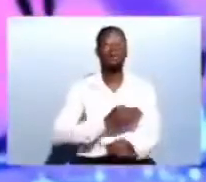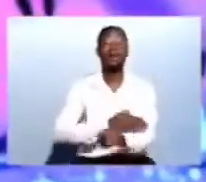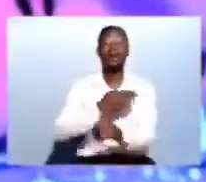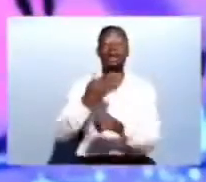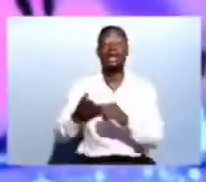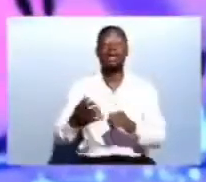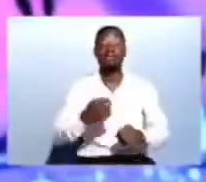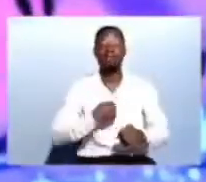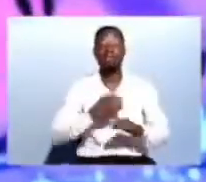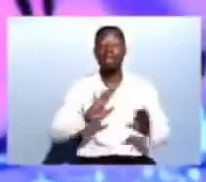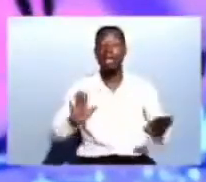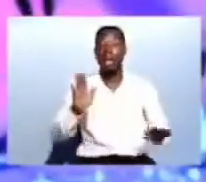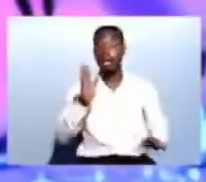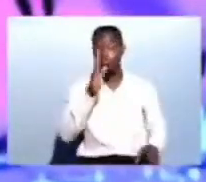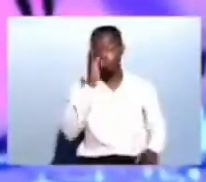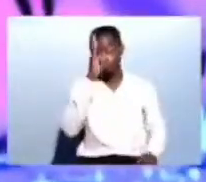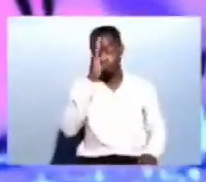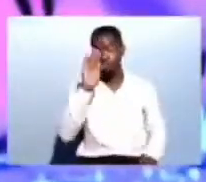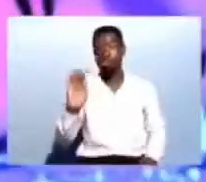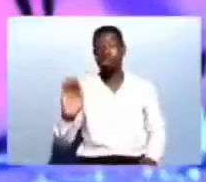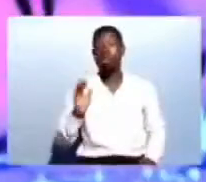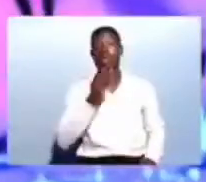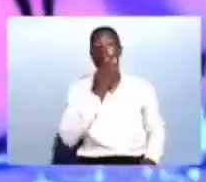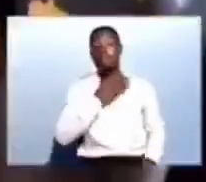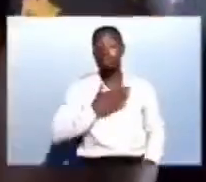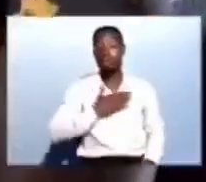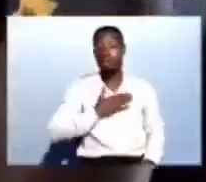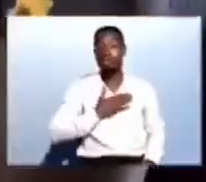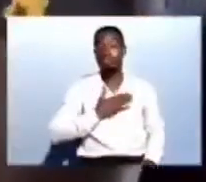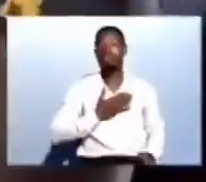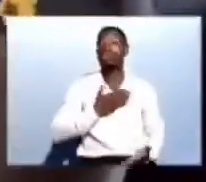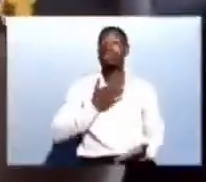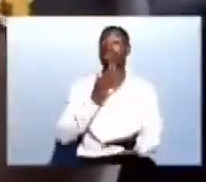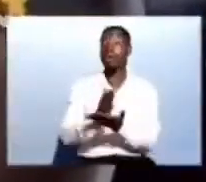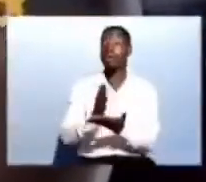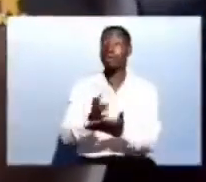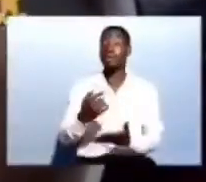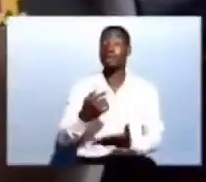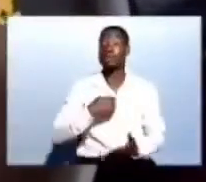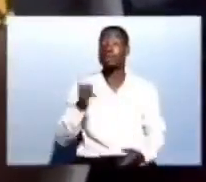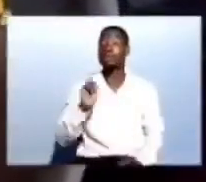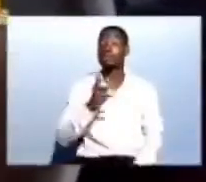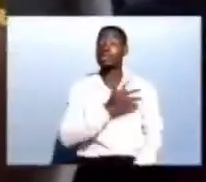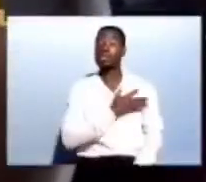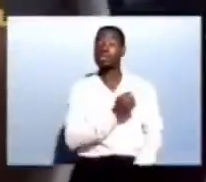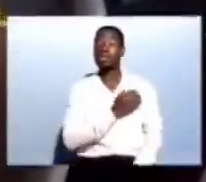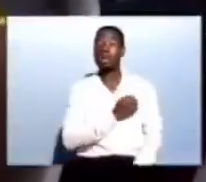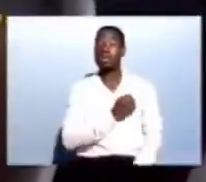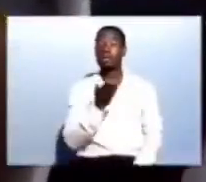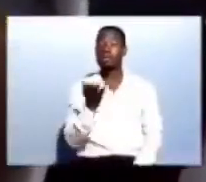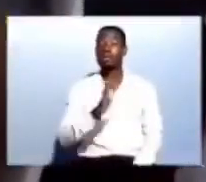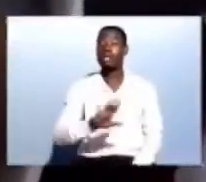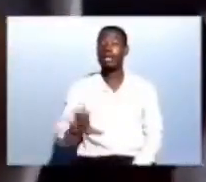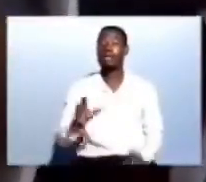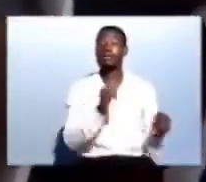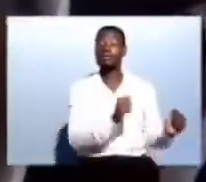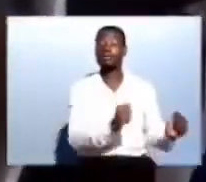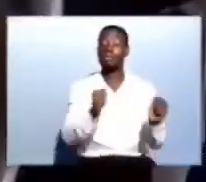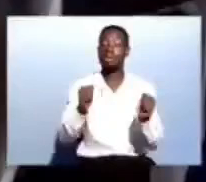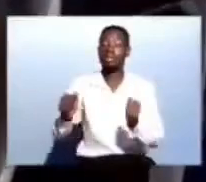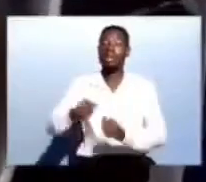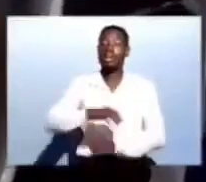Mimi nimeshawahi mwambia mume wangu kwamba kwa kweli mimi sikudai, umetenda yote kwangu.